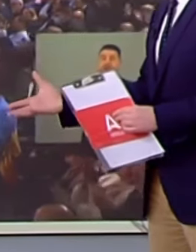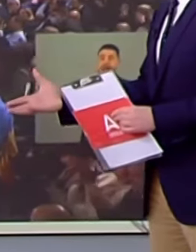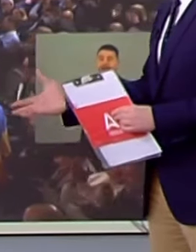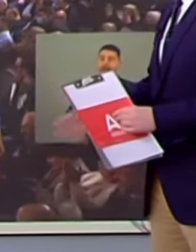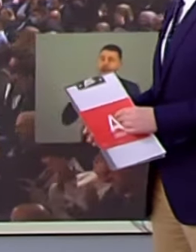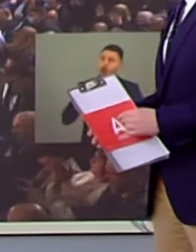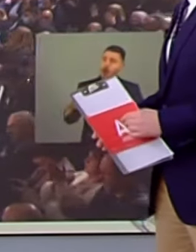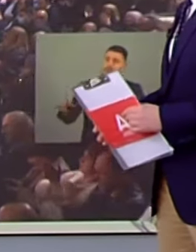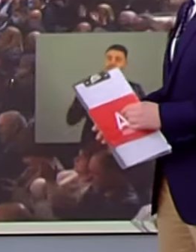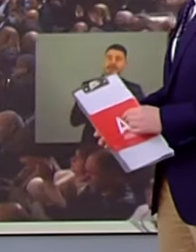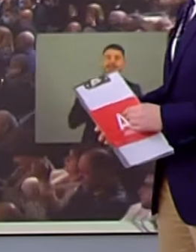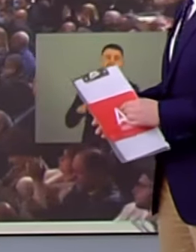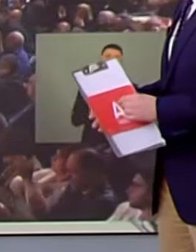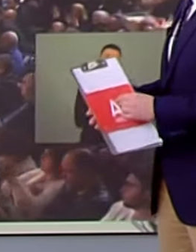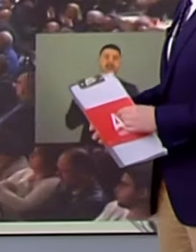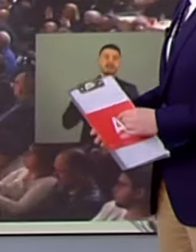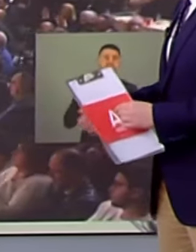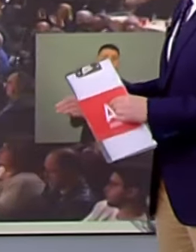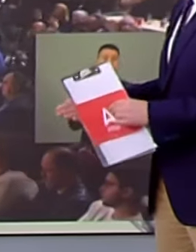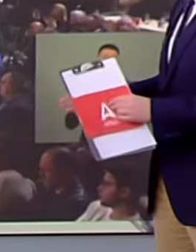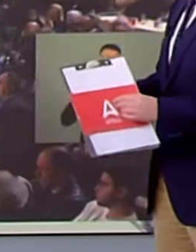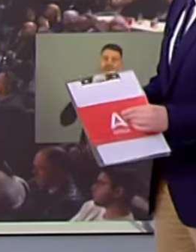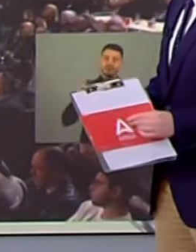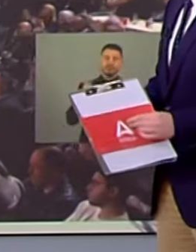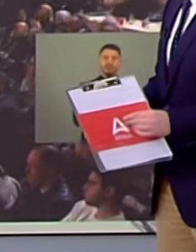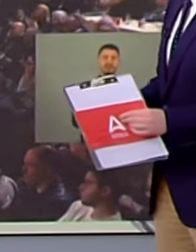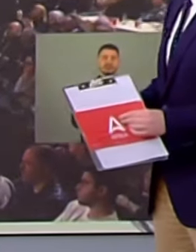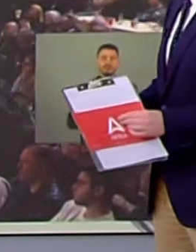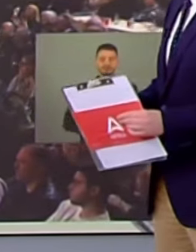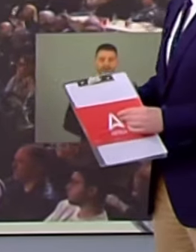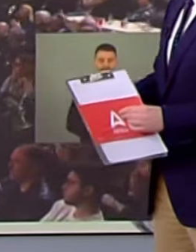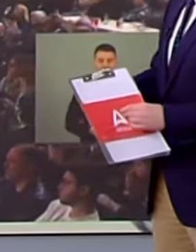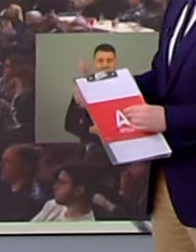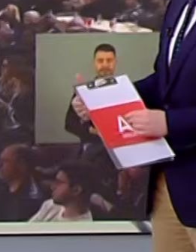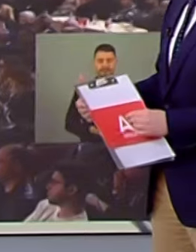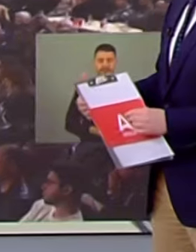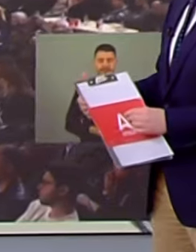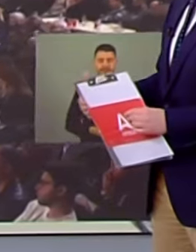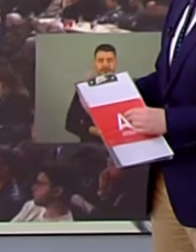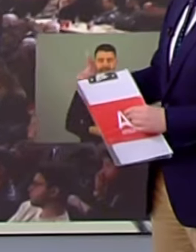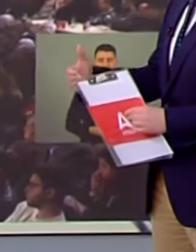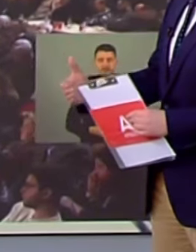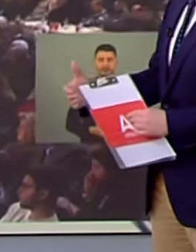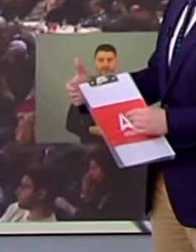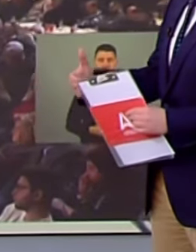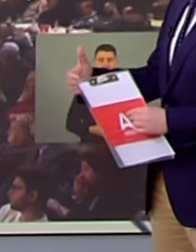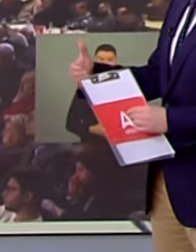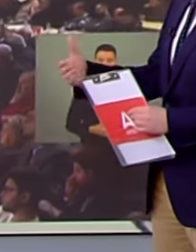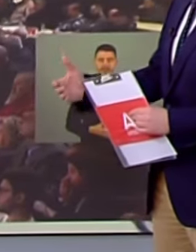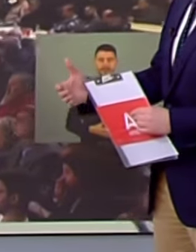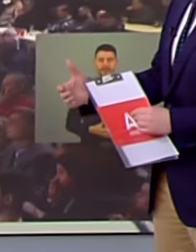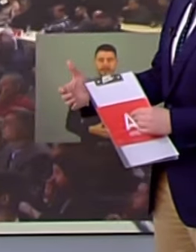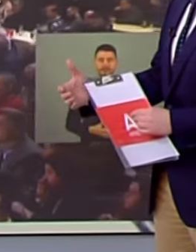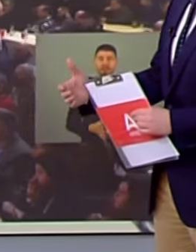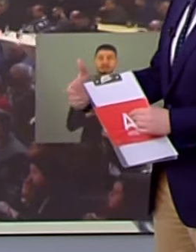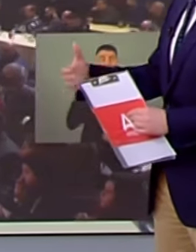δήλωση βόμβα, κάποιος θα μπορούσε να πει, του Αλέξη Τσίπρα, που έδωσε νέα τροπή στα πράγματα, είναι δεδομένο πως η Κουμουνδούρου μπήκε σε